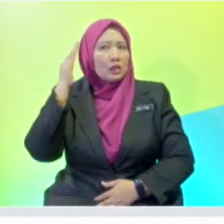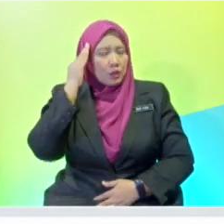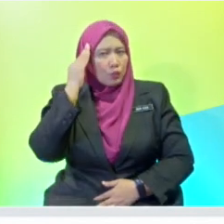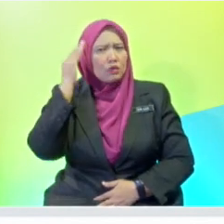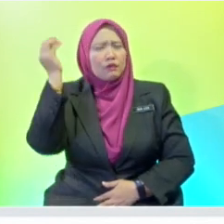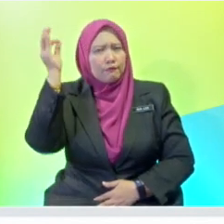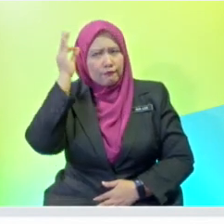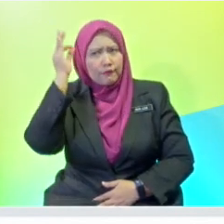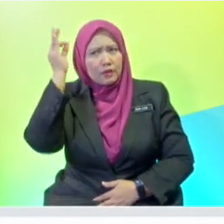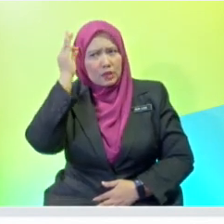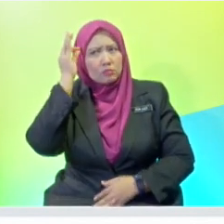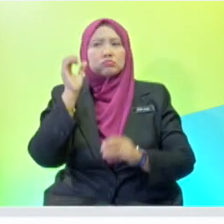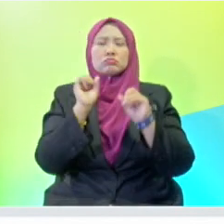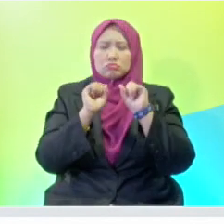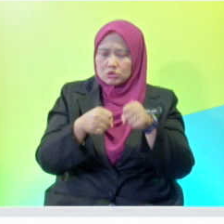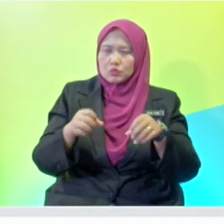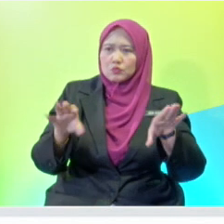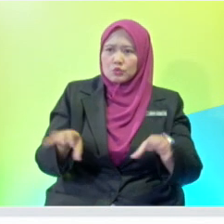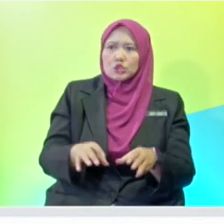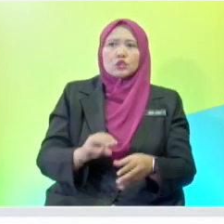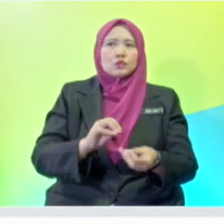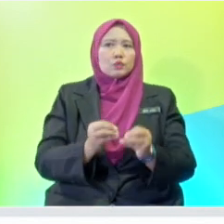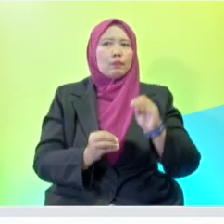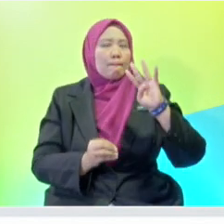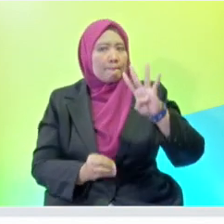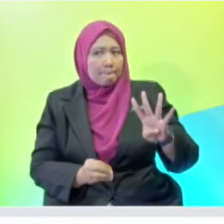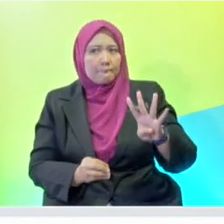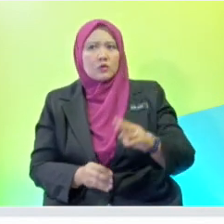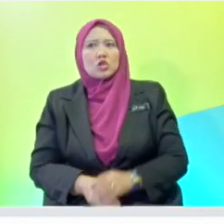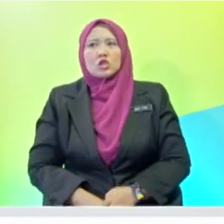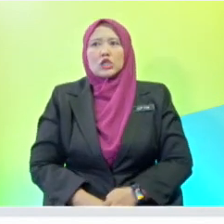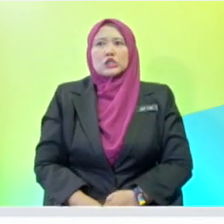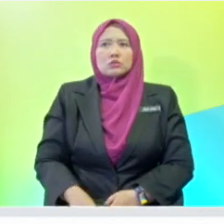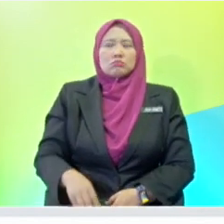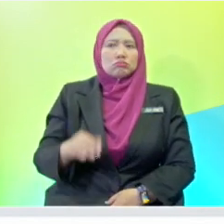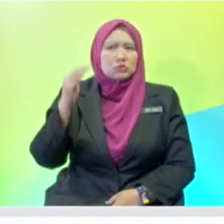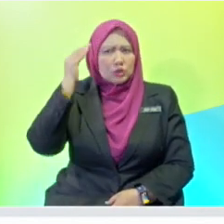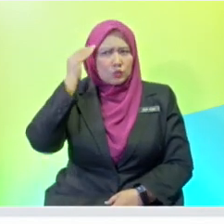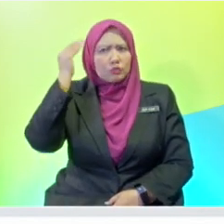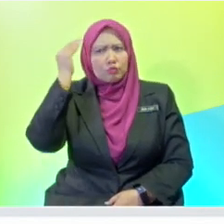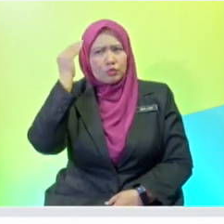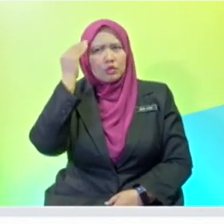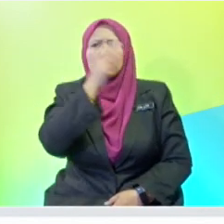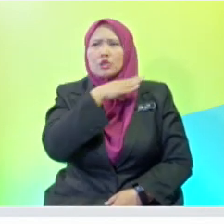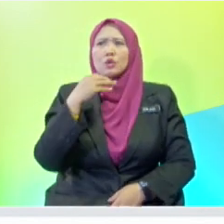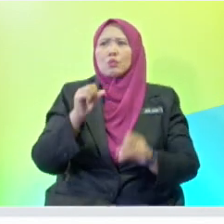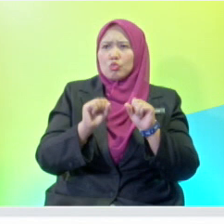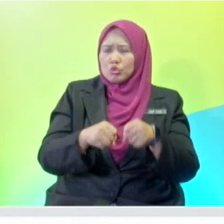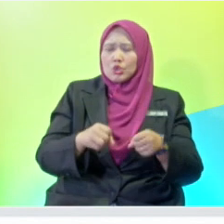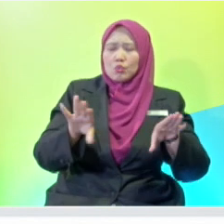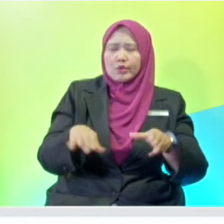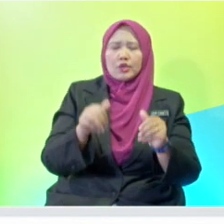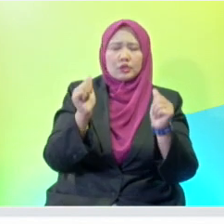pembelajaran tahap 4 tahun murid tahu paham dan boleh buat dengan beradab maksudnya